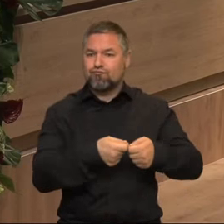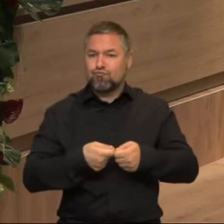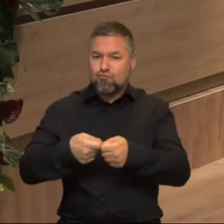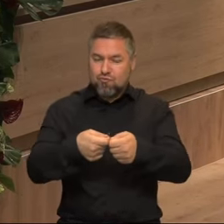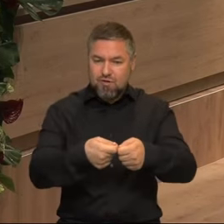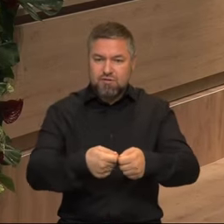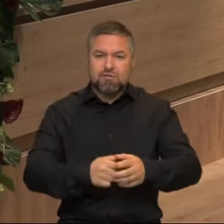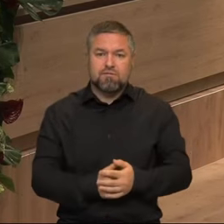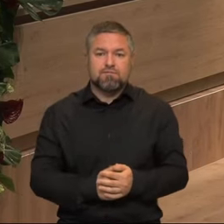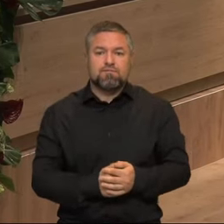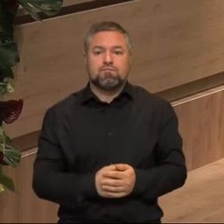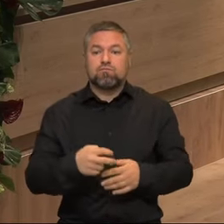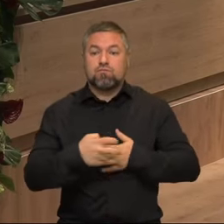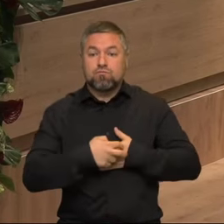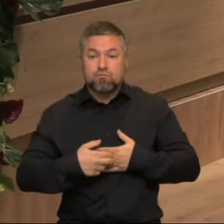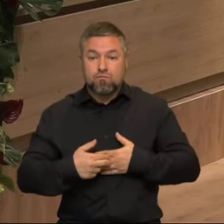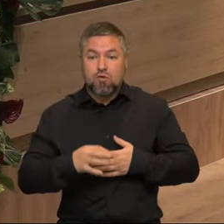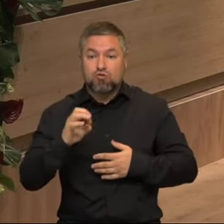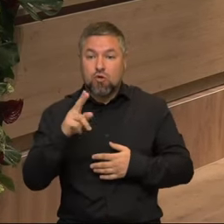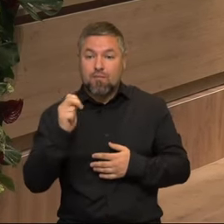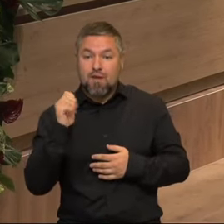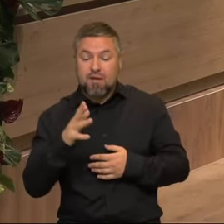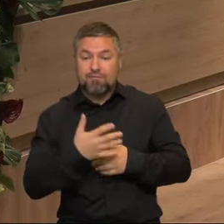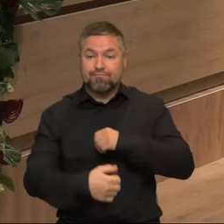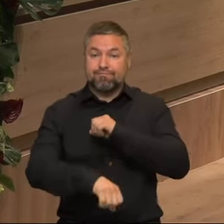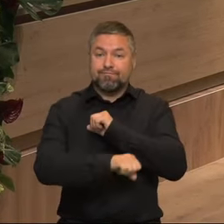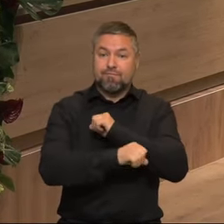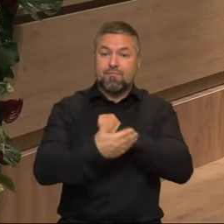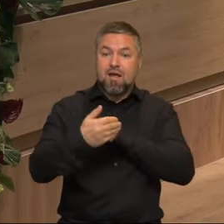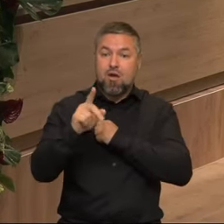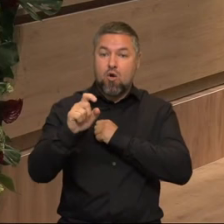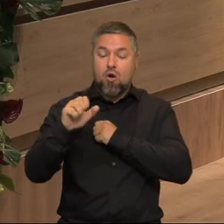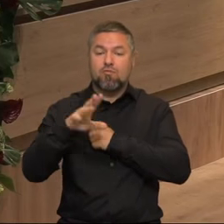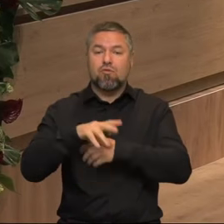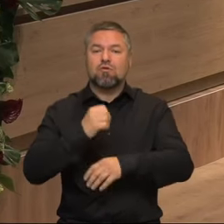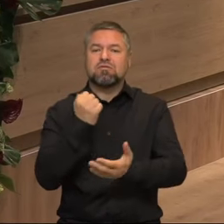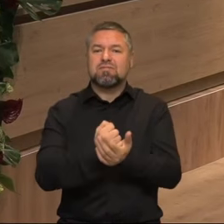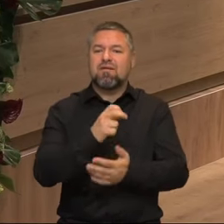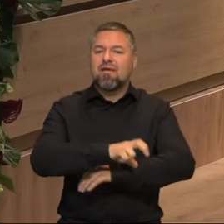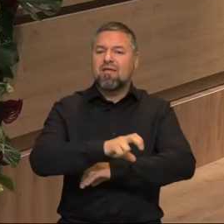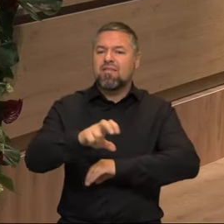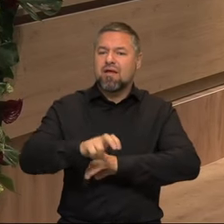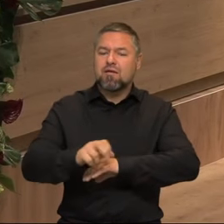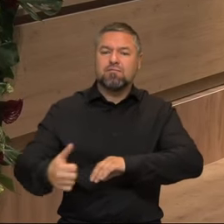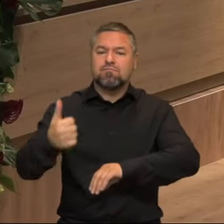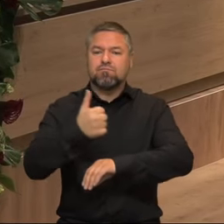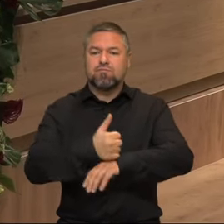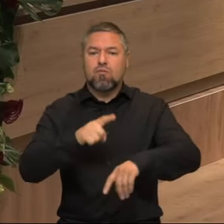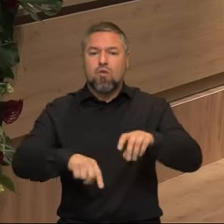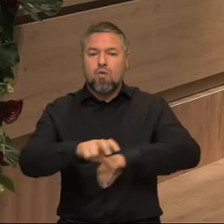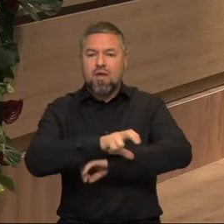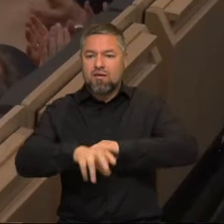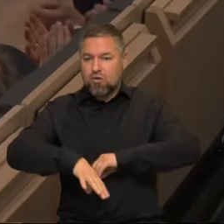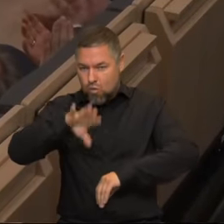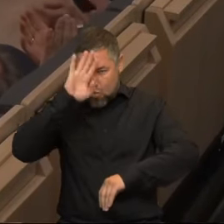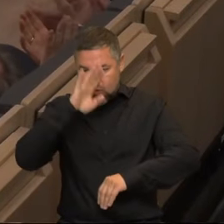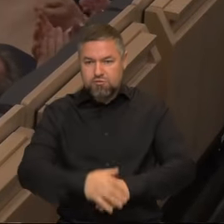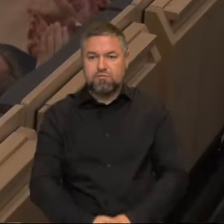współpracę. Pana doktora Mirosława Sopka, wiceprezesa zarządu Makolab do spraw technologii oraz przewodniczącego Rady Politechniki